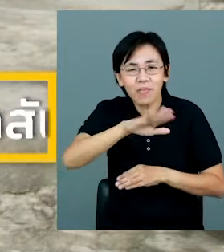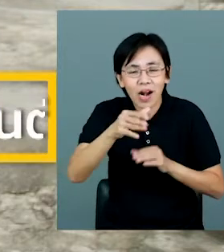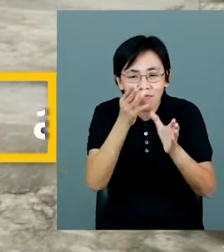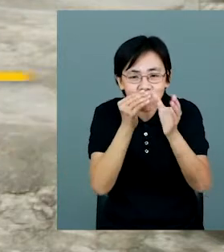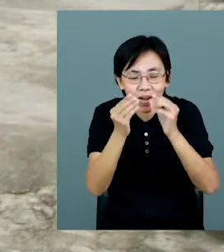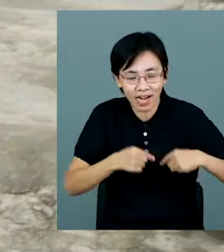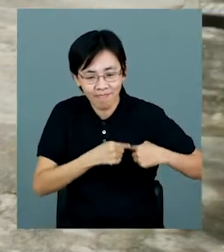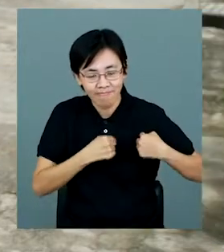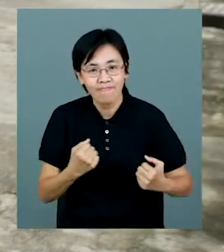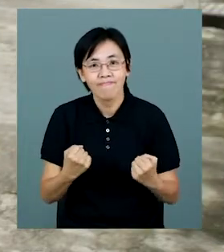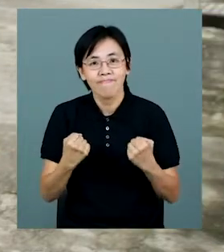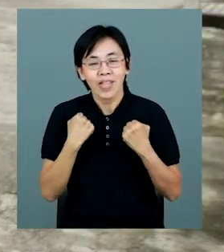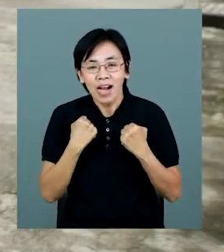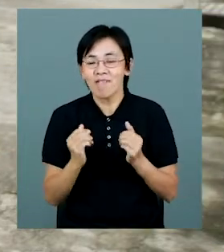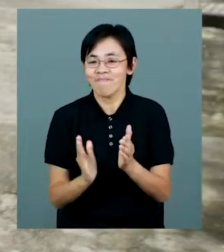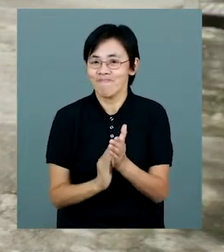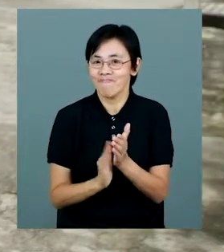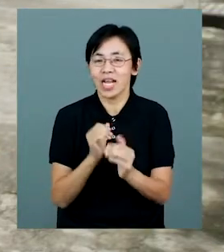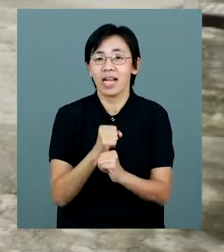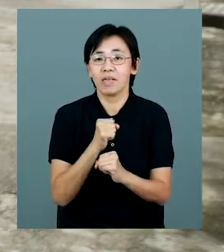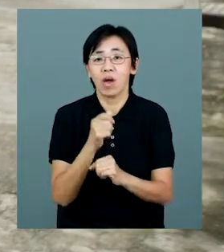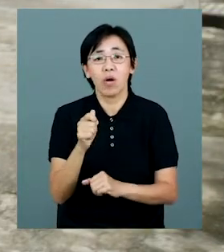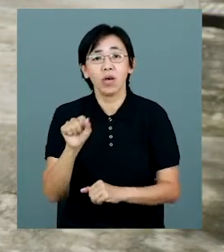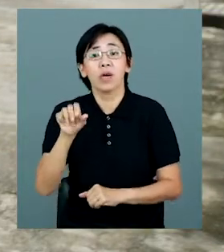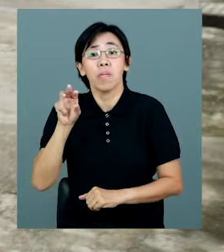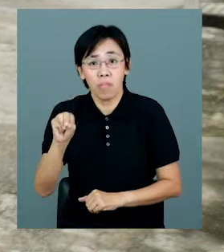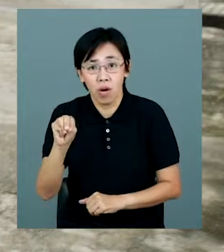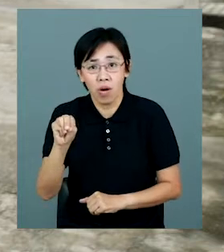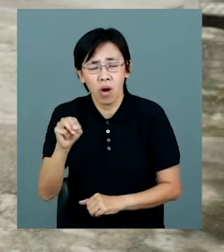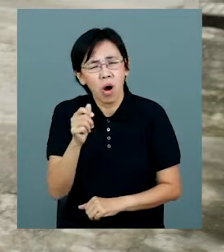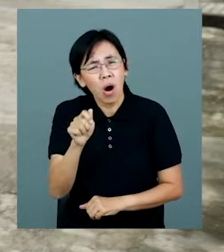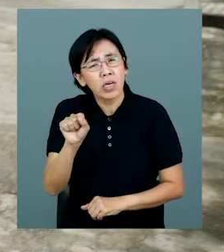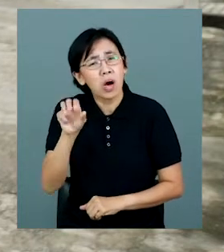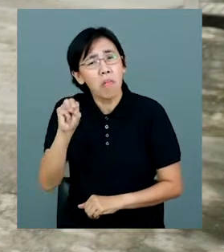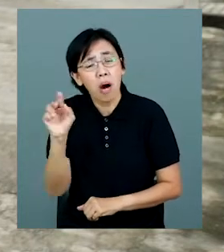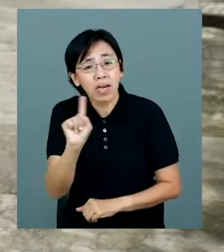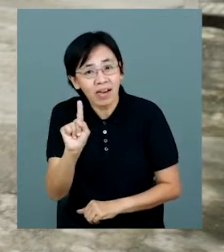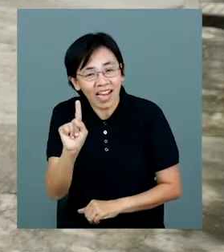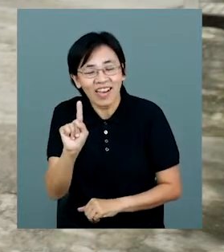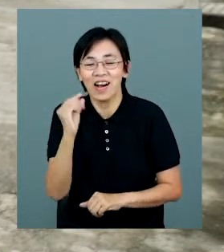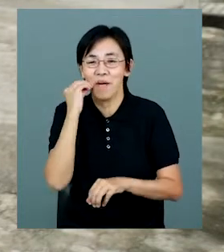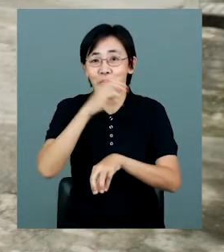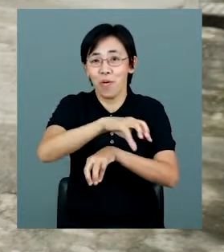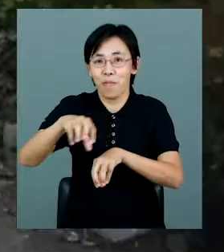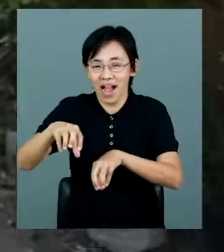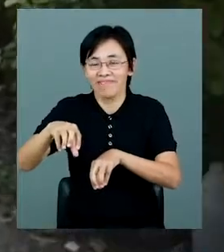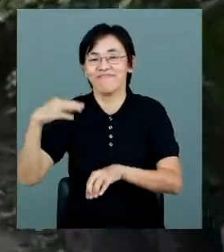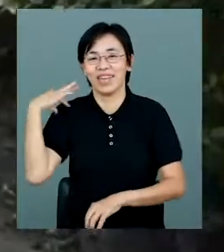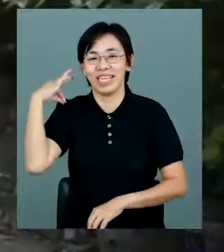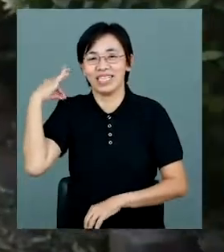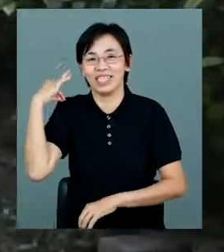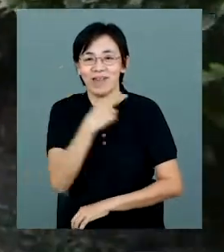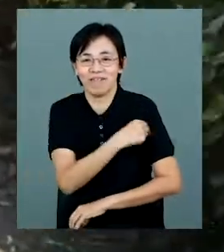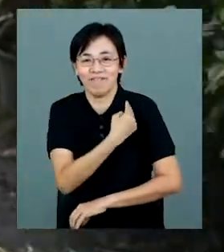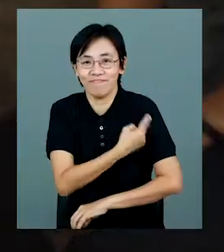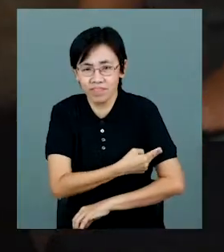ให้กำลังใจแล้วก็สดุดีการทำงานของอสม.นะครับหรือว่าอาสาสมัครสาธารณสุขประจำหมู่บ้านนะครับที่ก่อนหน้